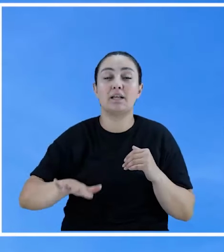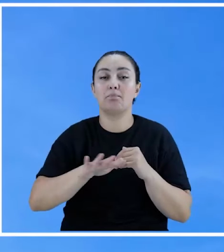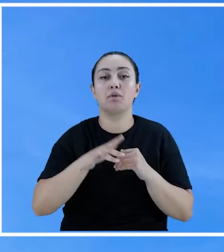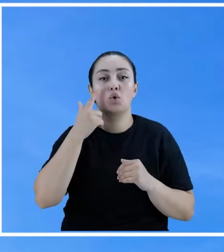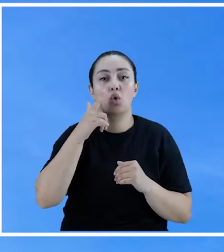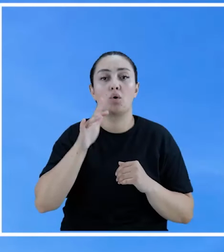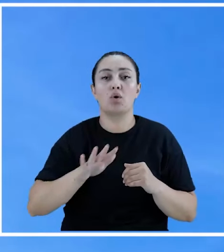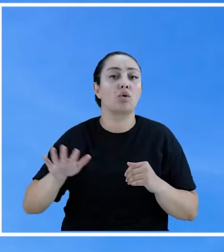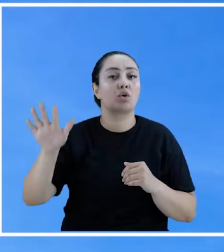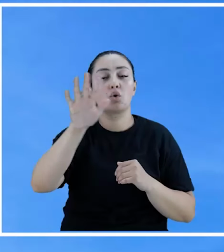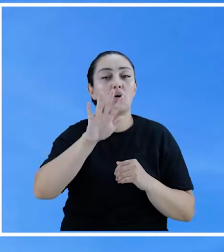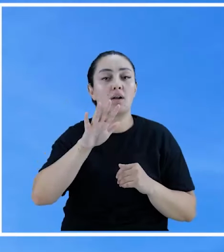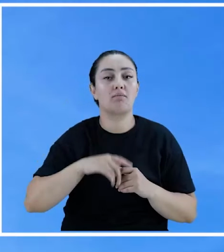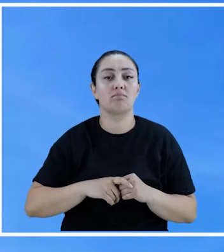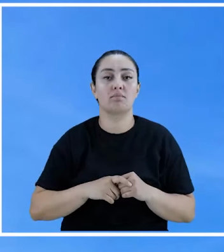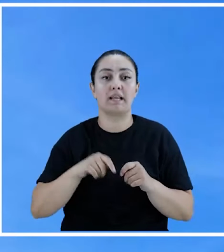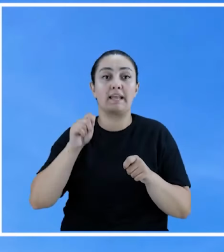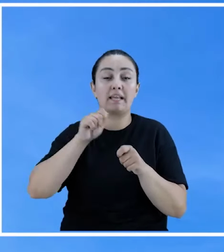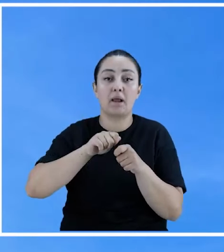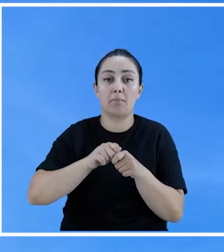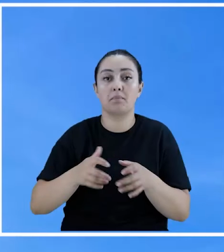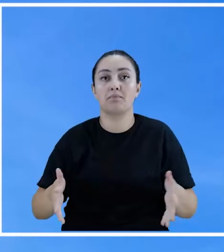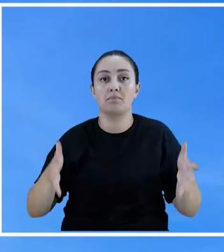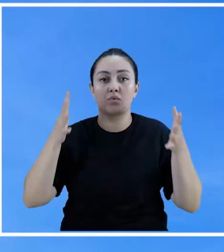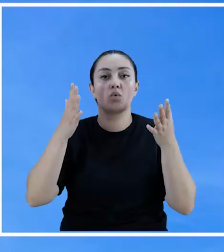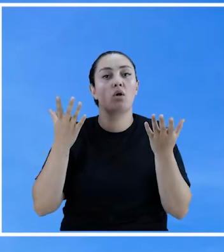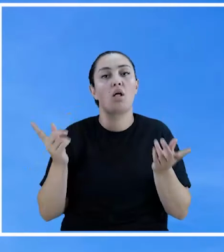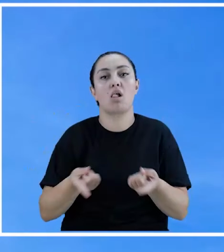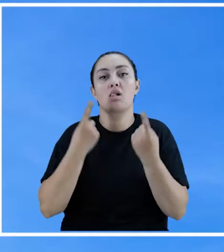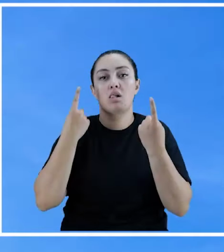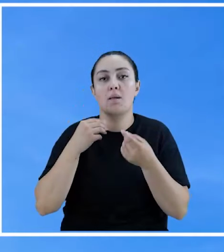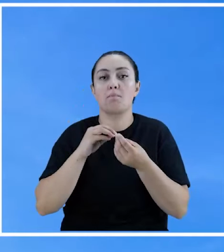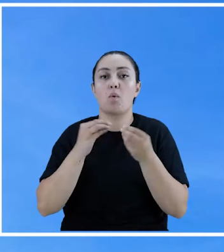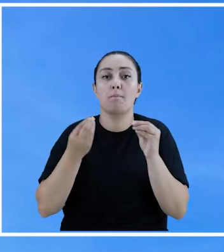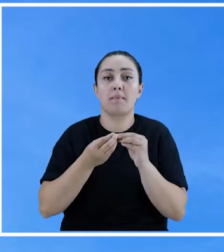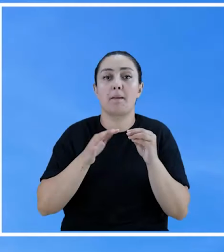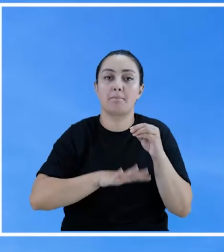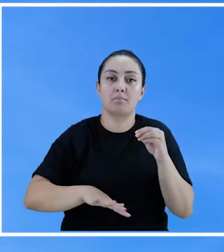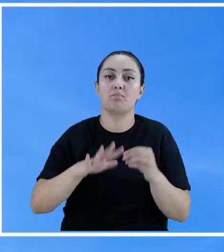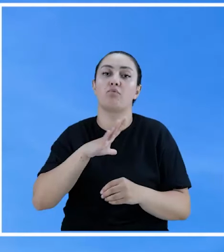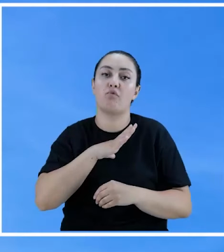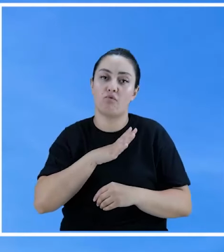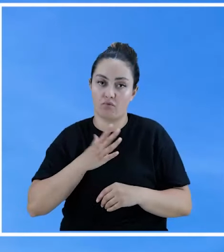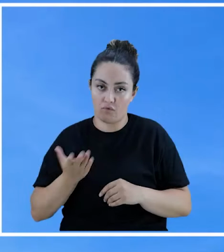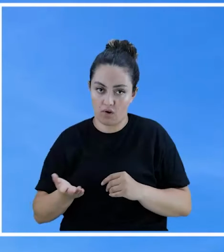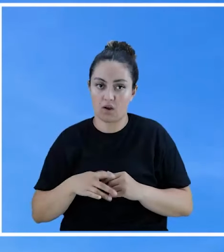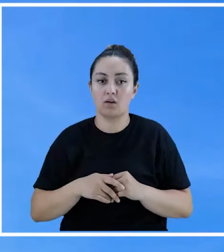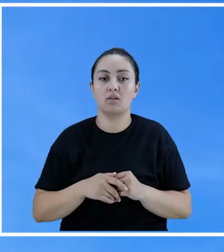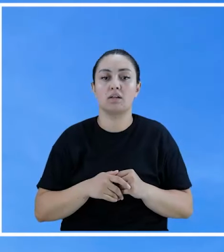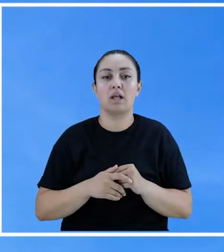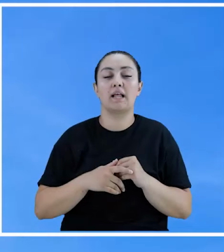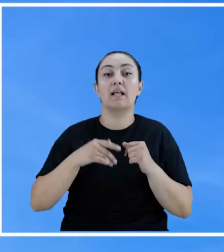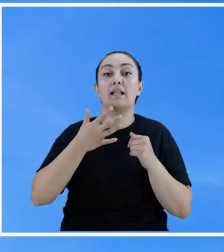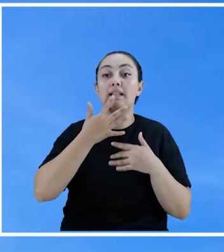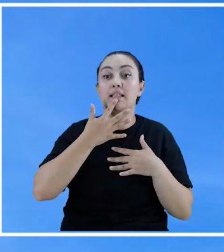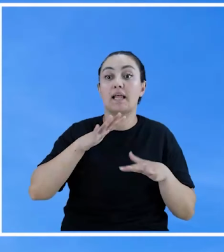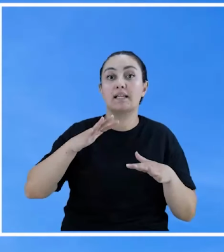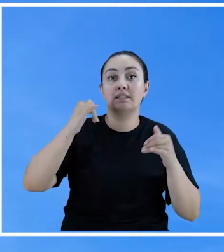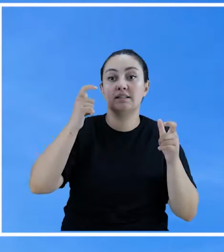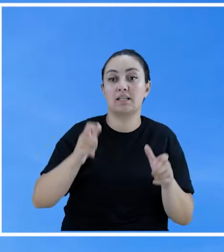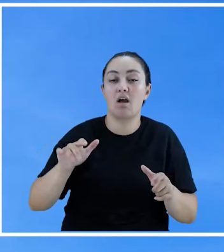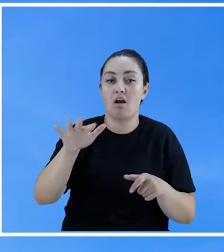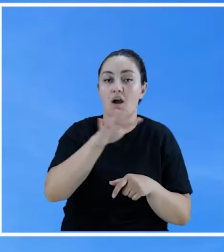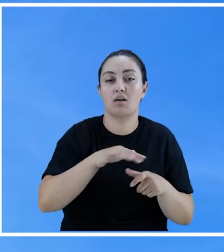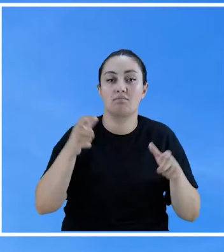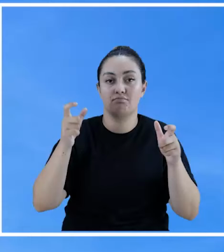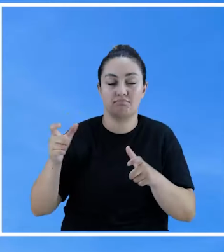olursak artık hani yapı yapacak alan da azaldı. Problemli zeminlerimiz de var. Zaten denize kıyısı